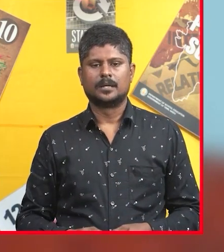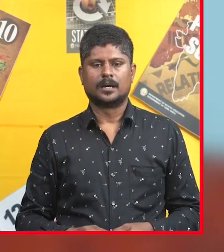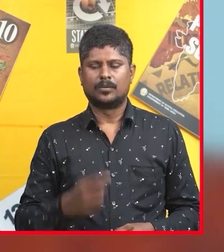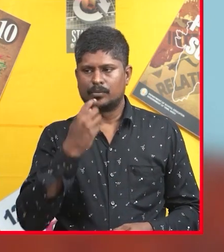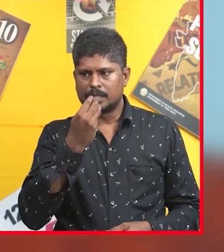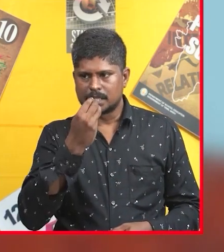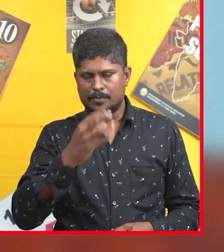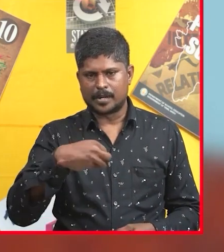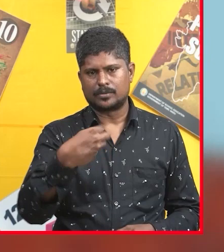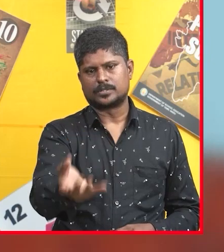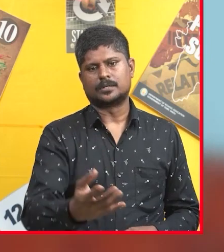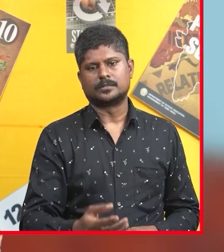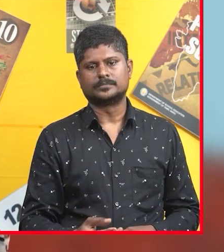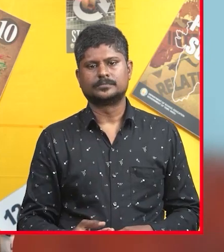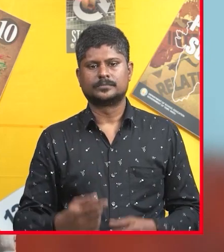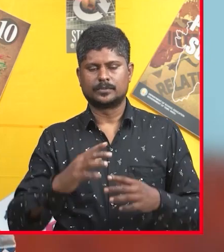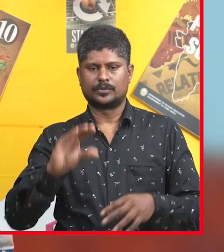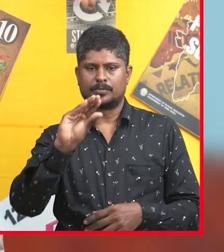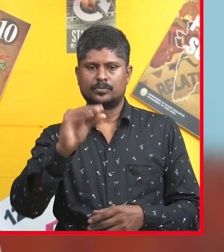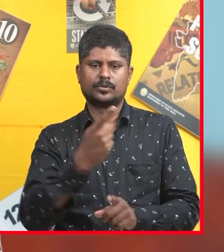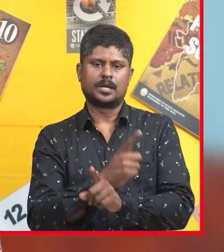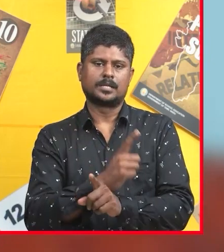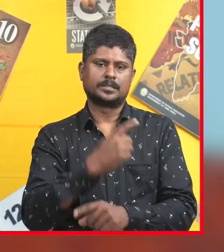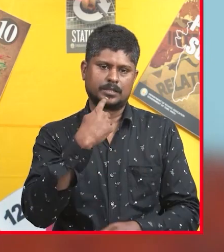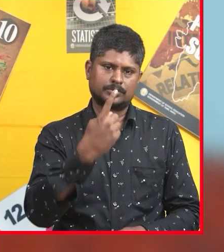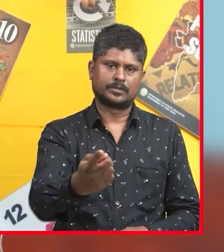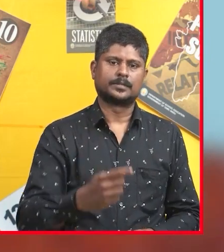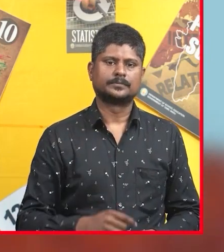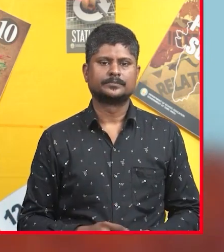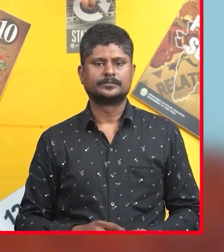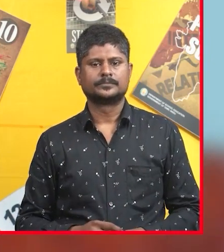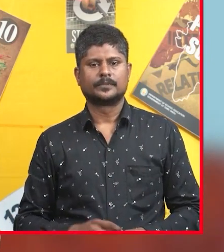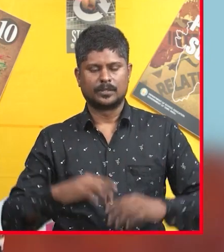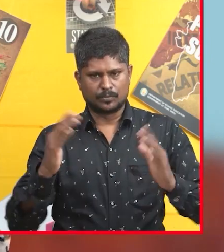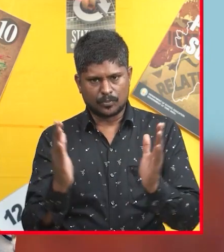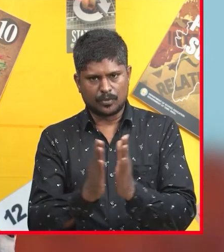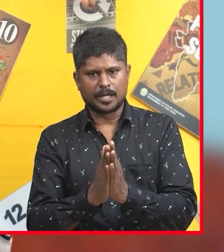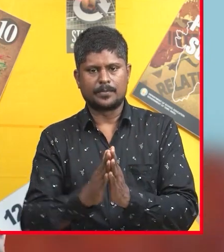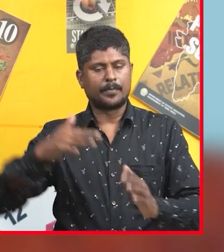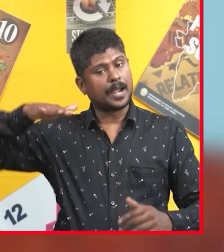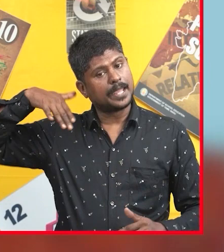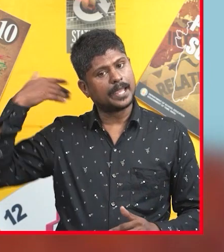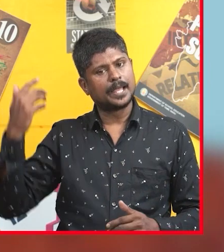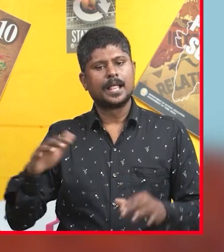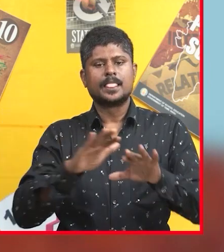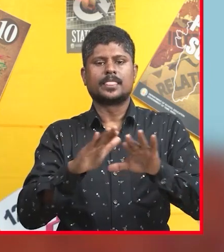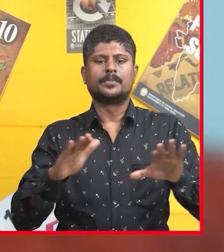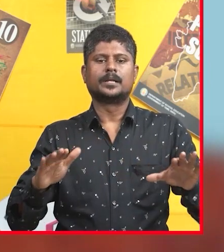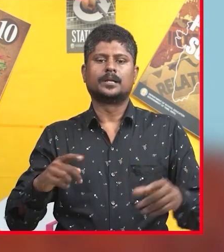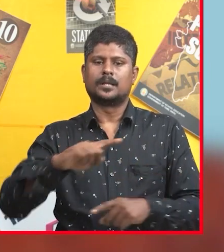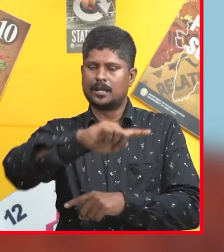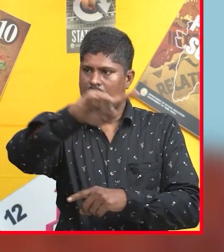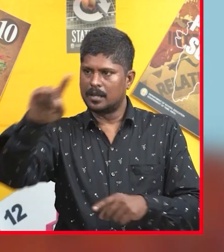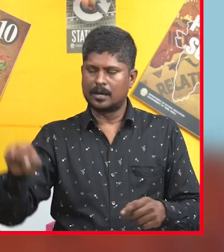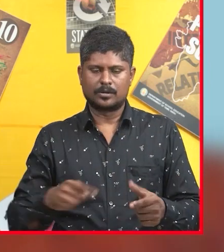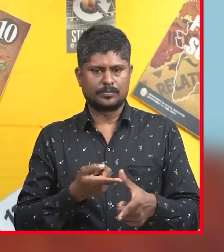செஞ்சாங்க அப்படிங்கிற செய்தி சிறுபான்மையினர் படையில சொல்லப்படுது. சரிங்களா? அப்படி பண்டை தமிழர்கள் விருந்தை எதிர்கொள்ளும்